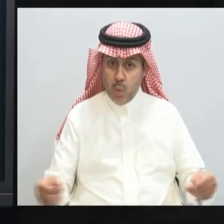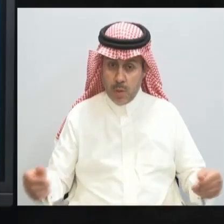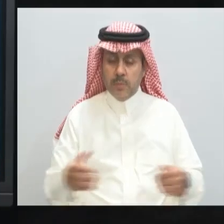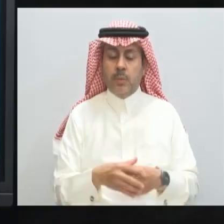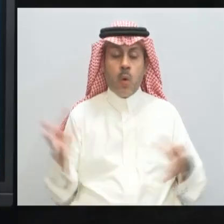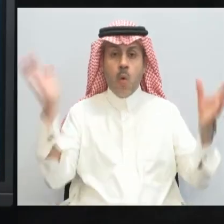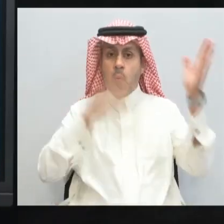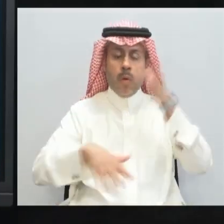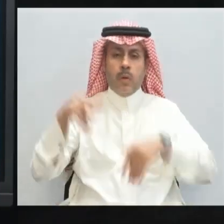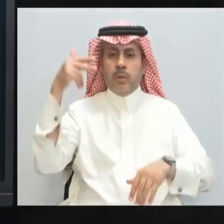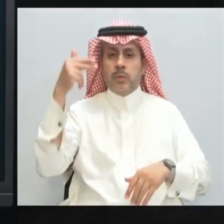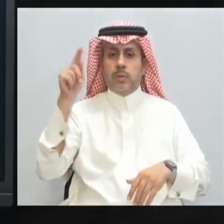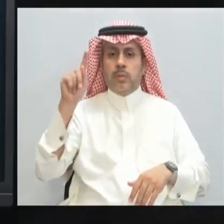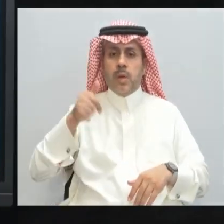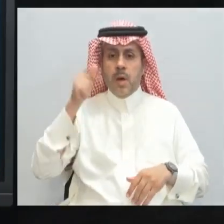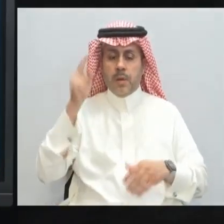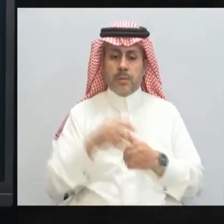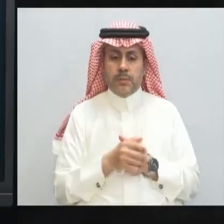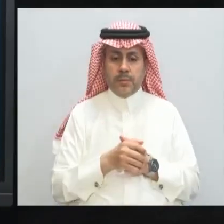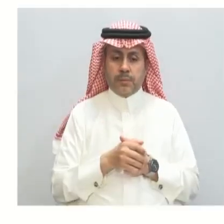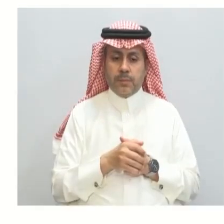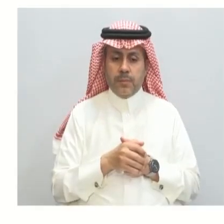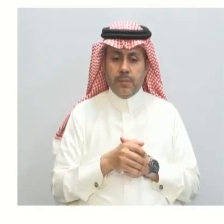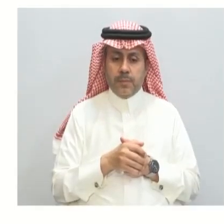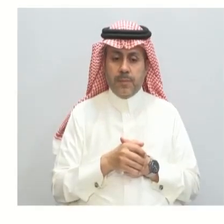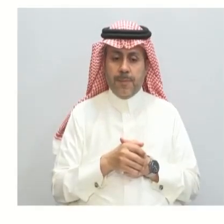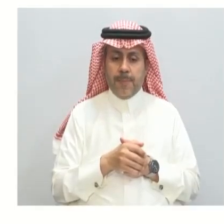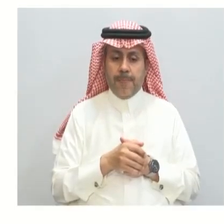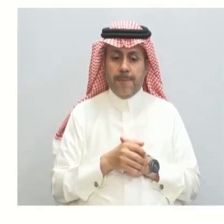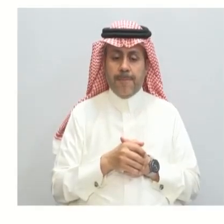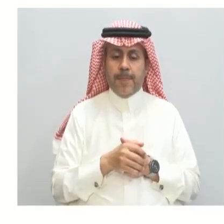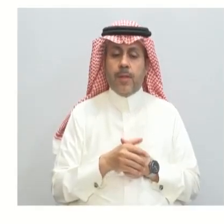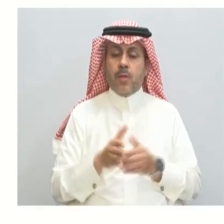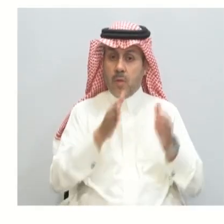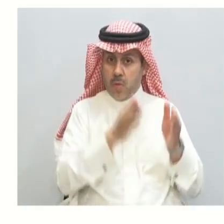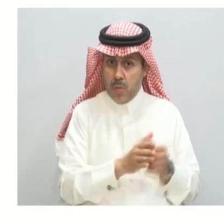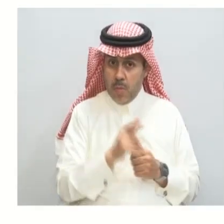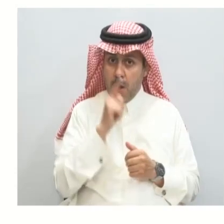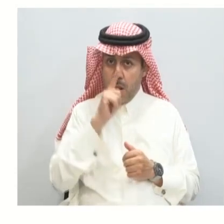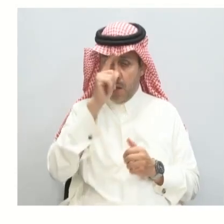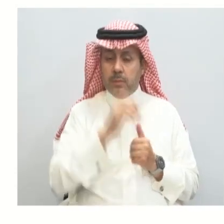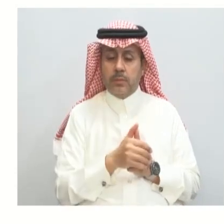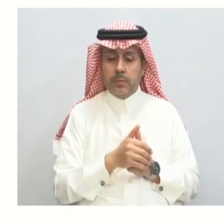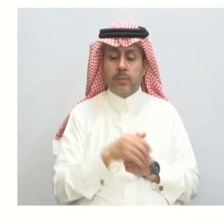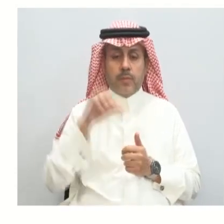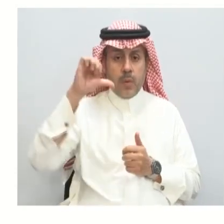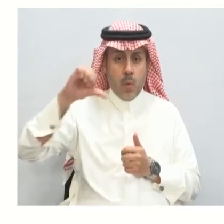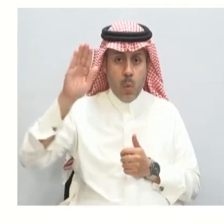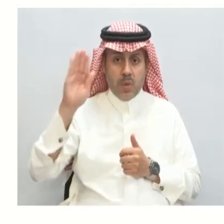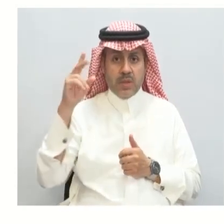فينتشر هذا الغبار فاثرن به نقع ثم بعد ذلك قال الله عز وجل فوسطن به جمعا اي